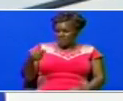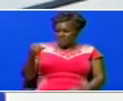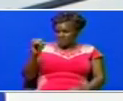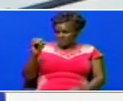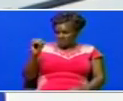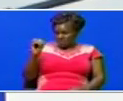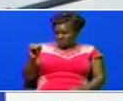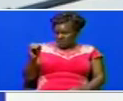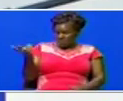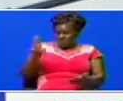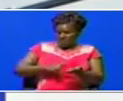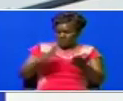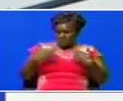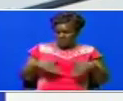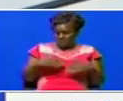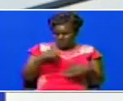68.03%. Busia,